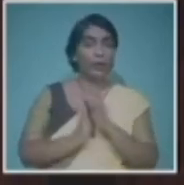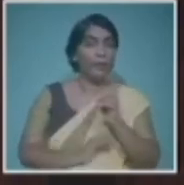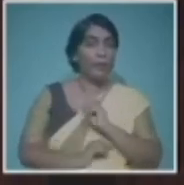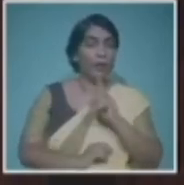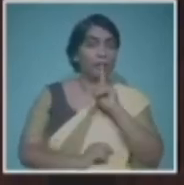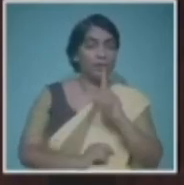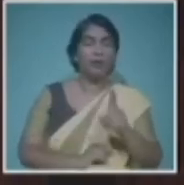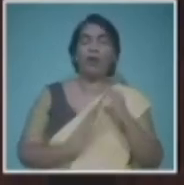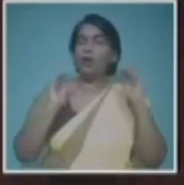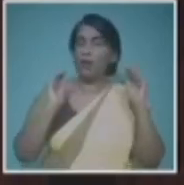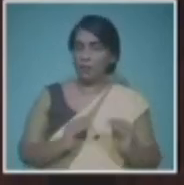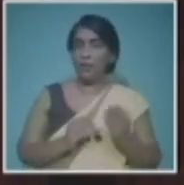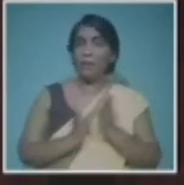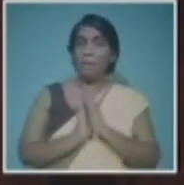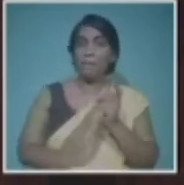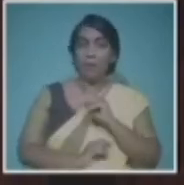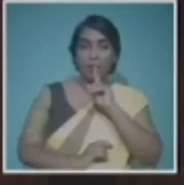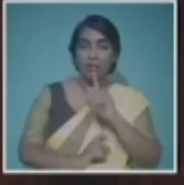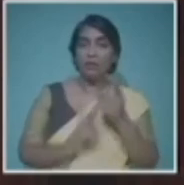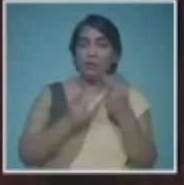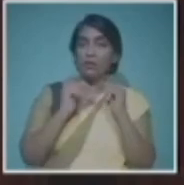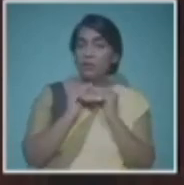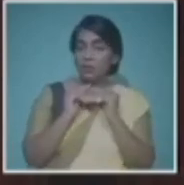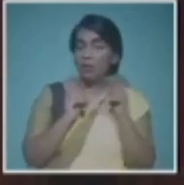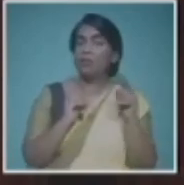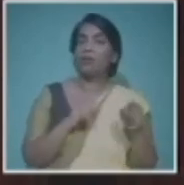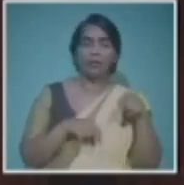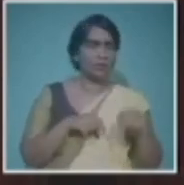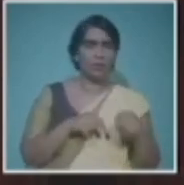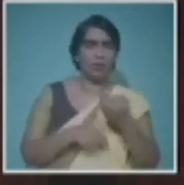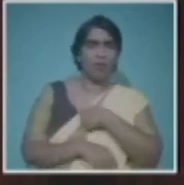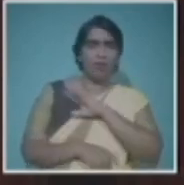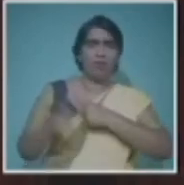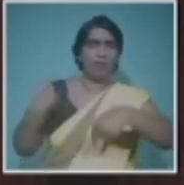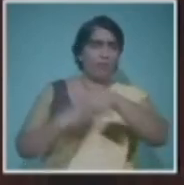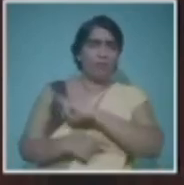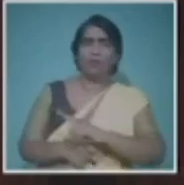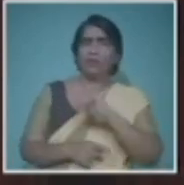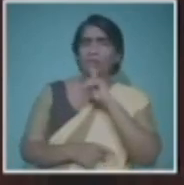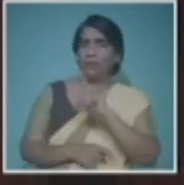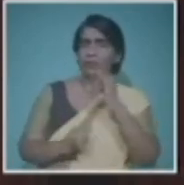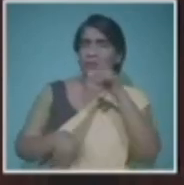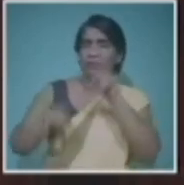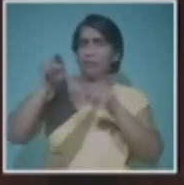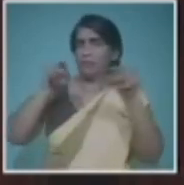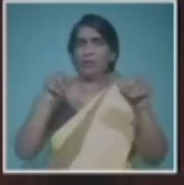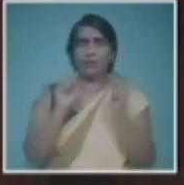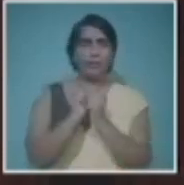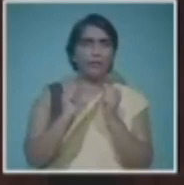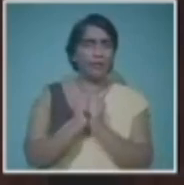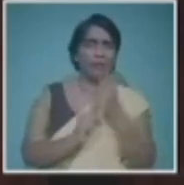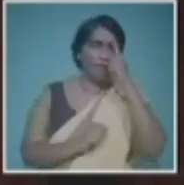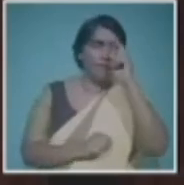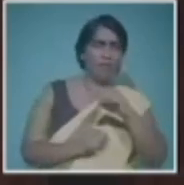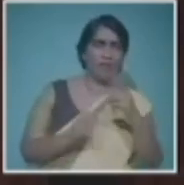කියවෙන ප්‍රමාණය අඩුයි. ඒ ධර්මය තුළ තියෙන සමානාත්මකතාවය අද ඒ සංඝ පරම්පරාවල ඇතම් අයගේ හැසිරීම තුළ